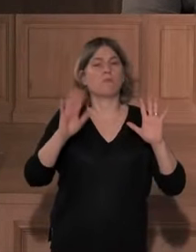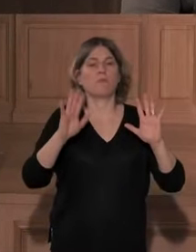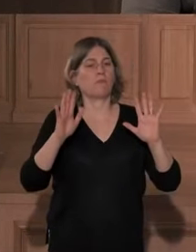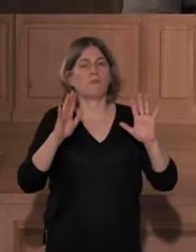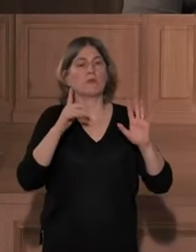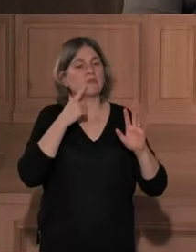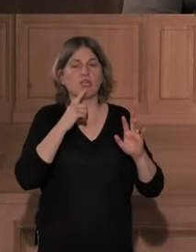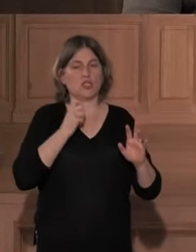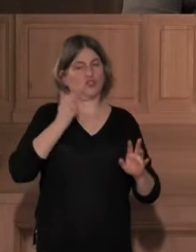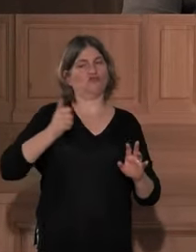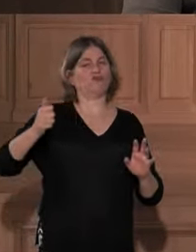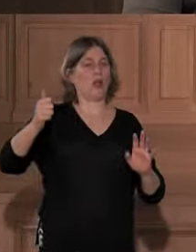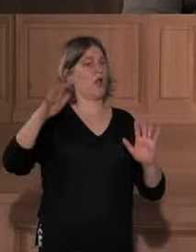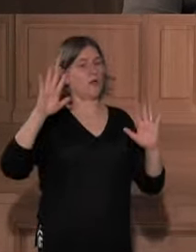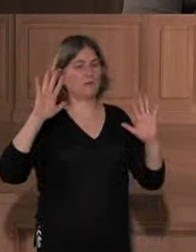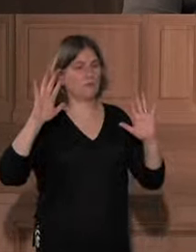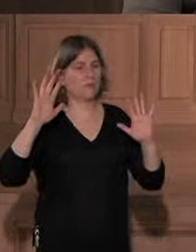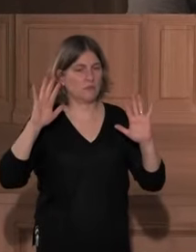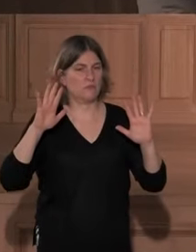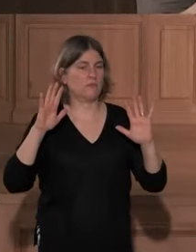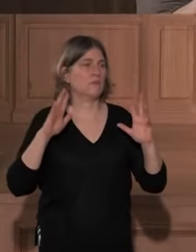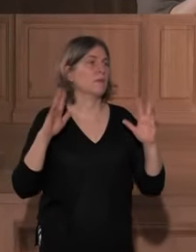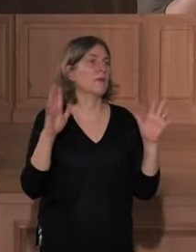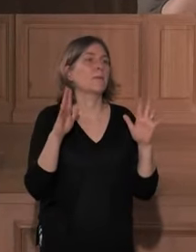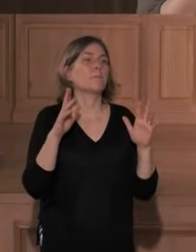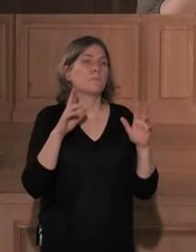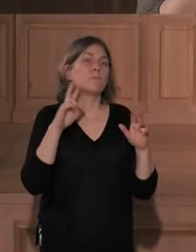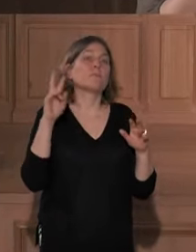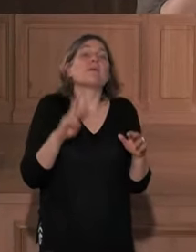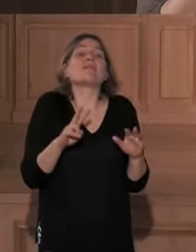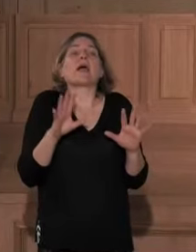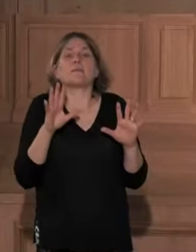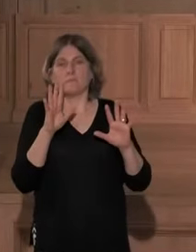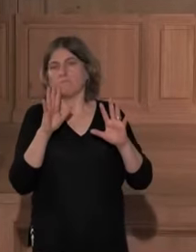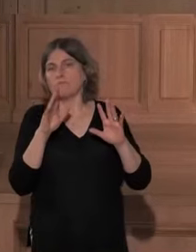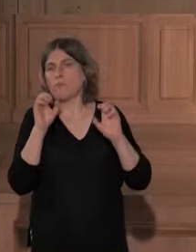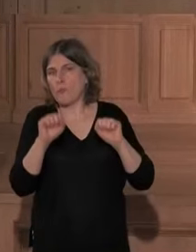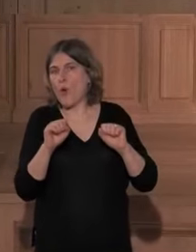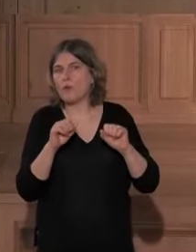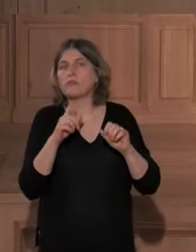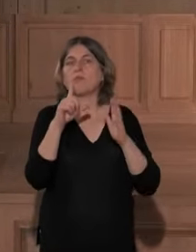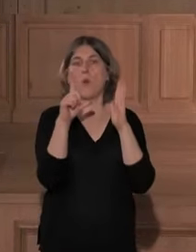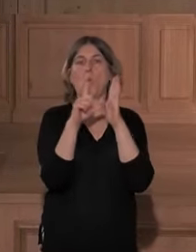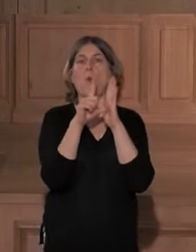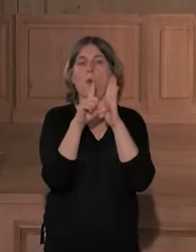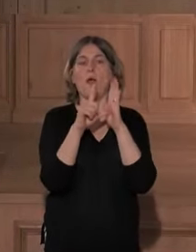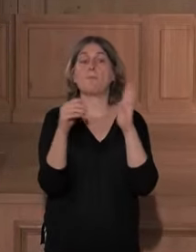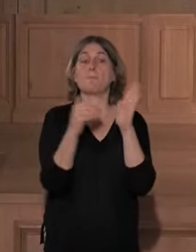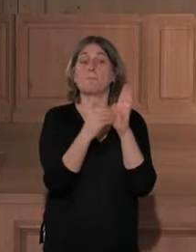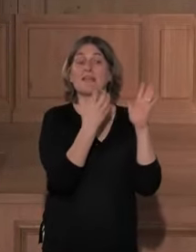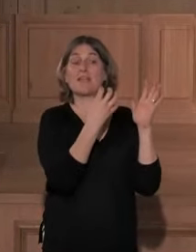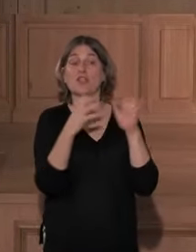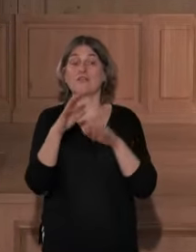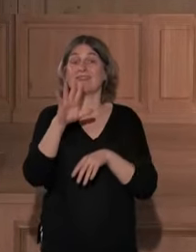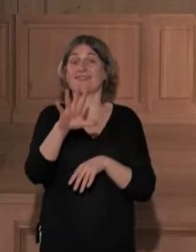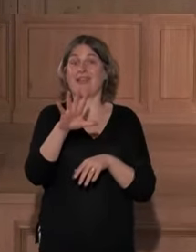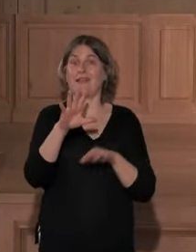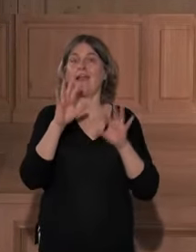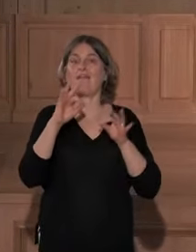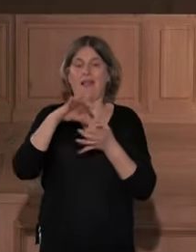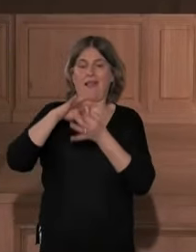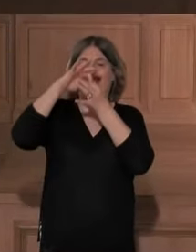prend pas chacun. Peut-être que l'une des forces, si on peut s'arrêter deux secondes, on parle de la loi 1905, vivre ensemble et de la laïcité.